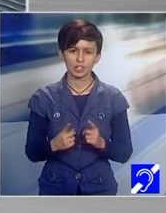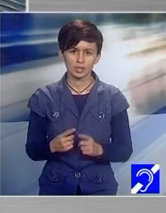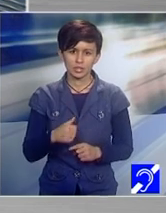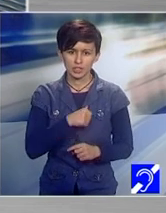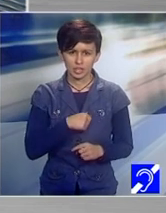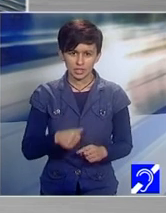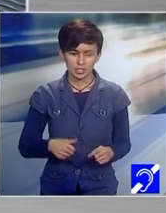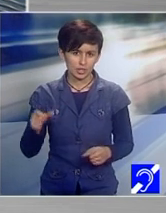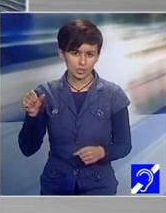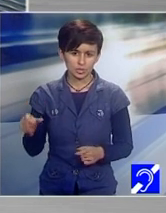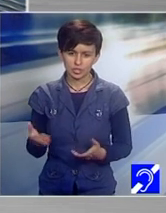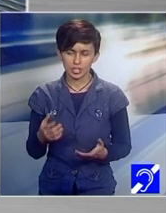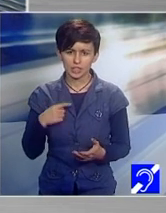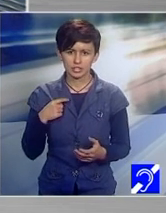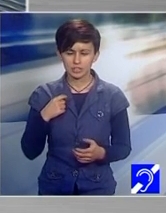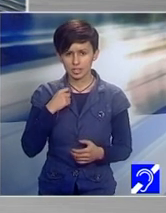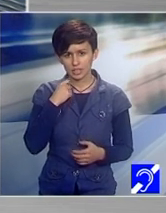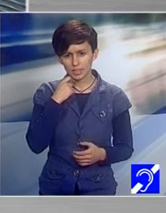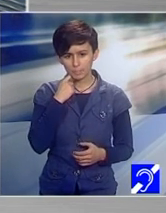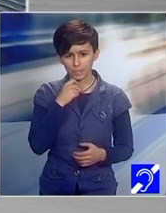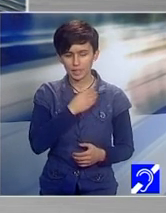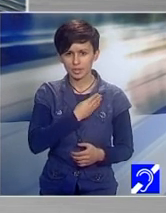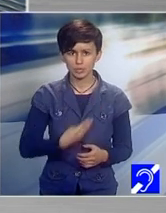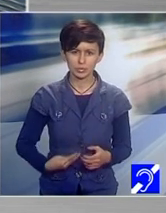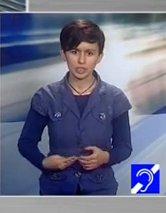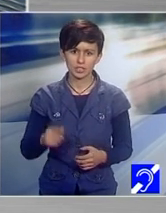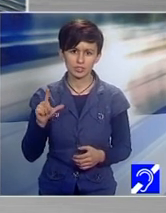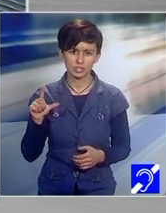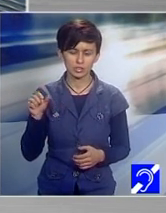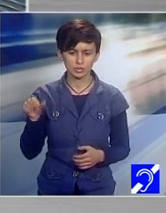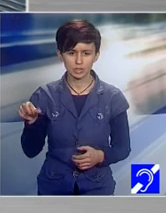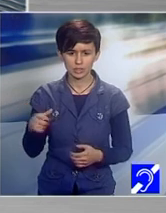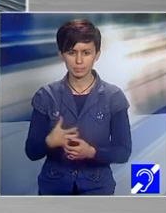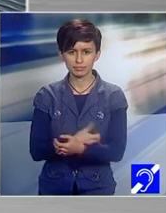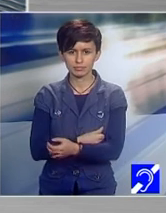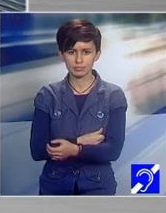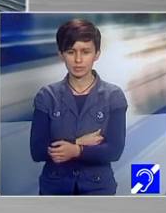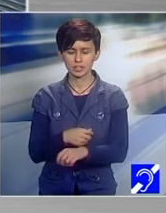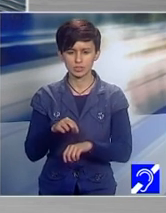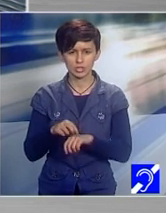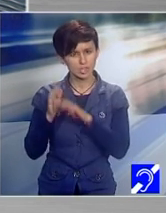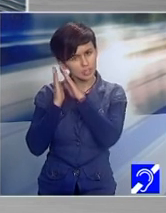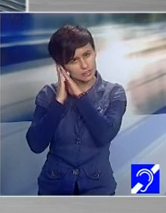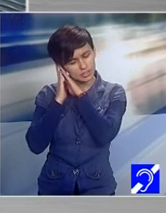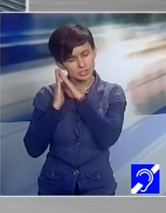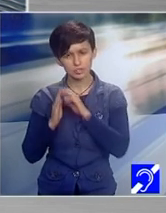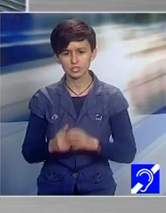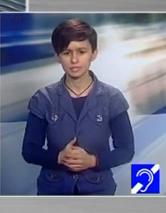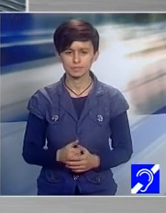chirurgi care sunt la București, doi anesteziști care sunt la București. Da, au plecat. Au plecat la salarii mult mai